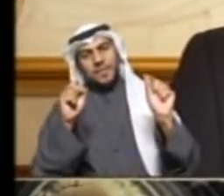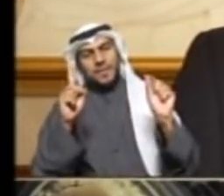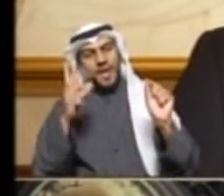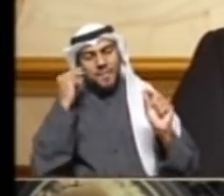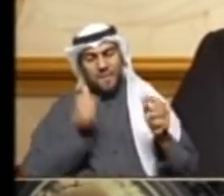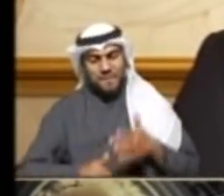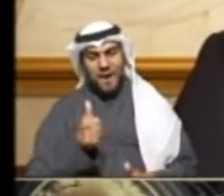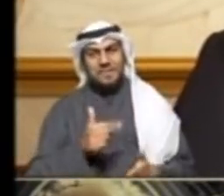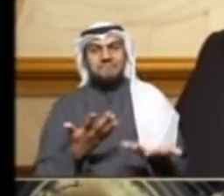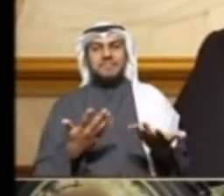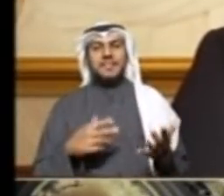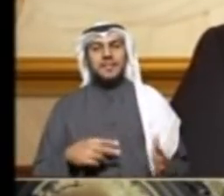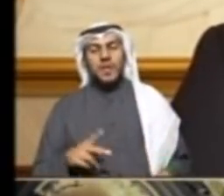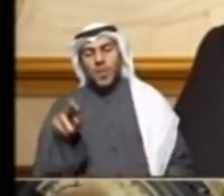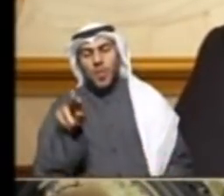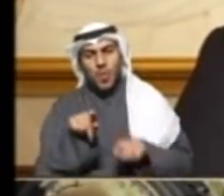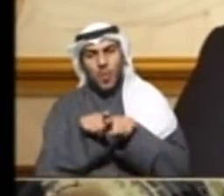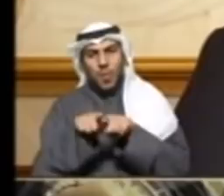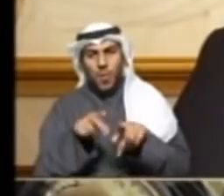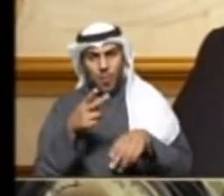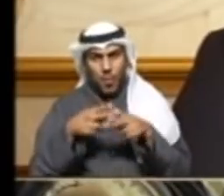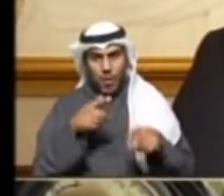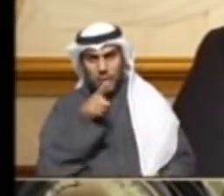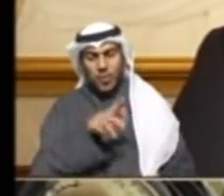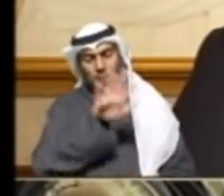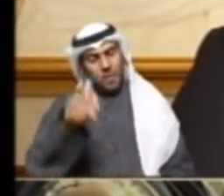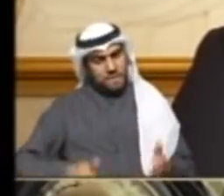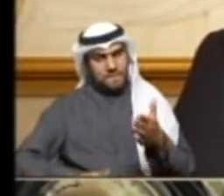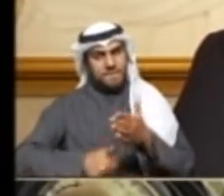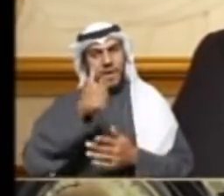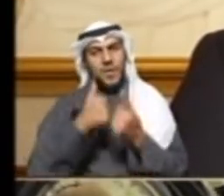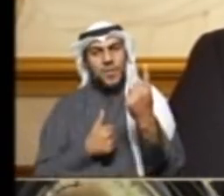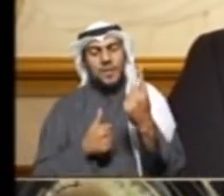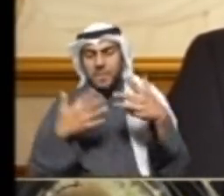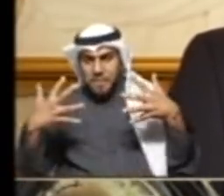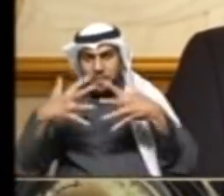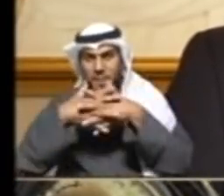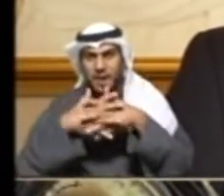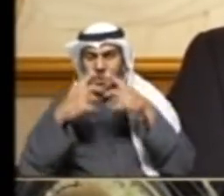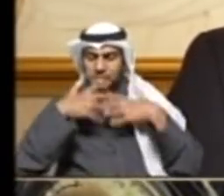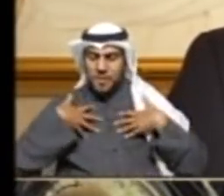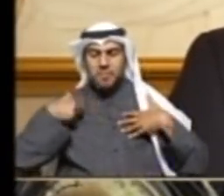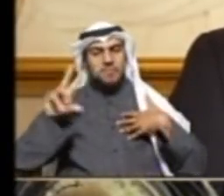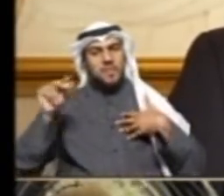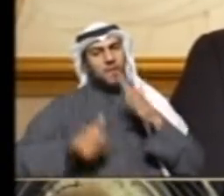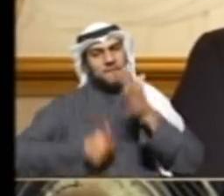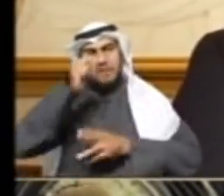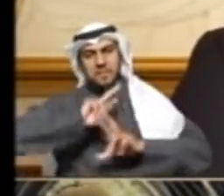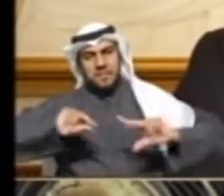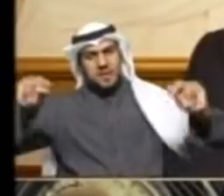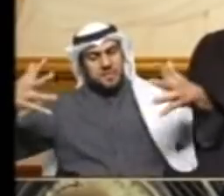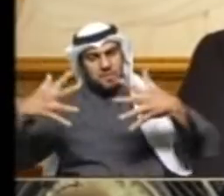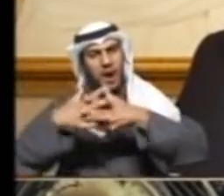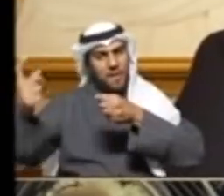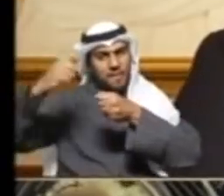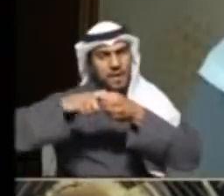الفوز، وزي ما قال الأخوان في الكويت إنه كل الناس فائزين، هو فائز واحد، لكن يكفي المشاركة، ومشاركة لنا فخرنا